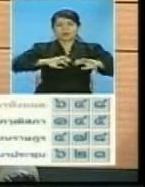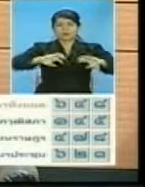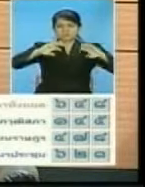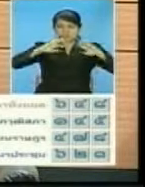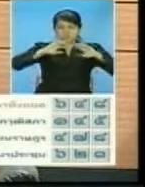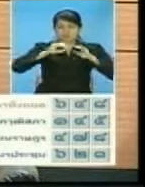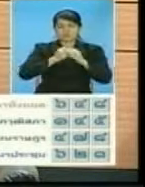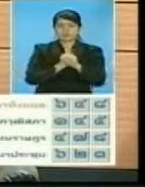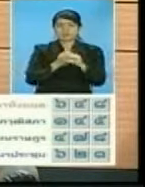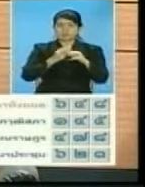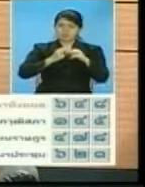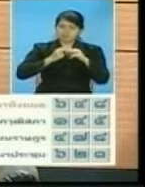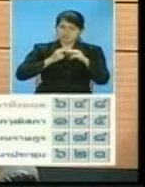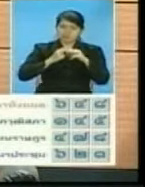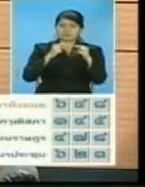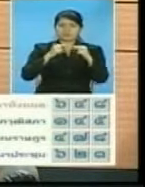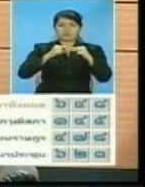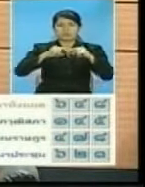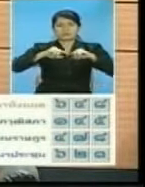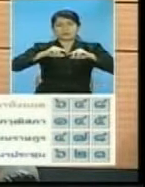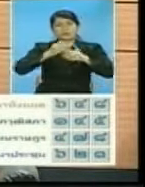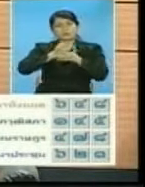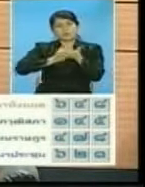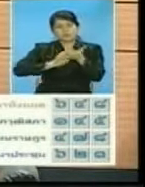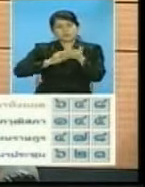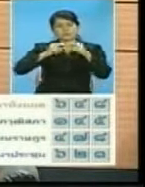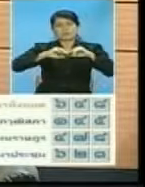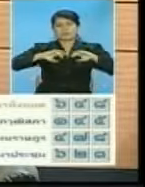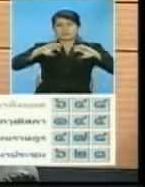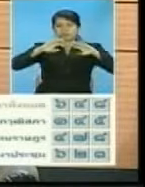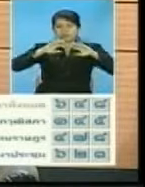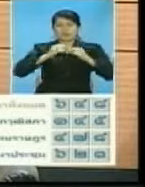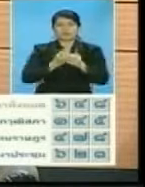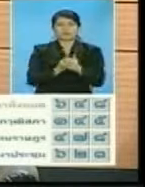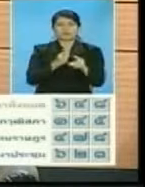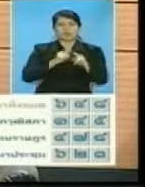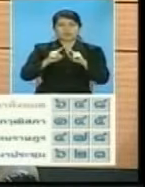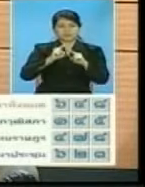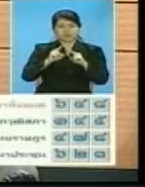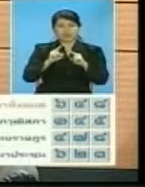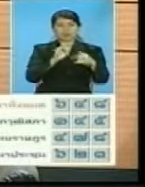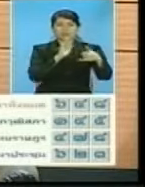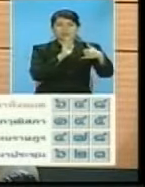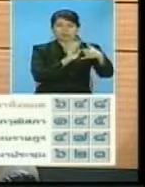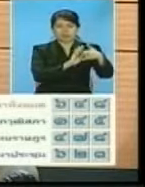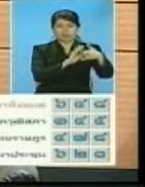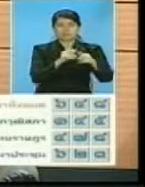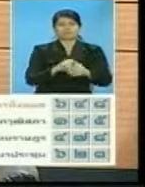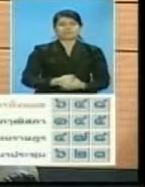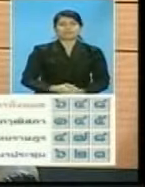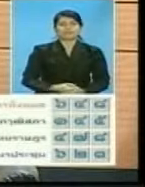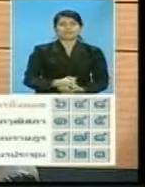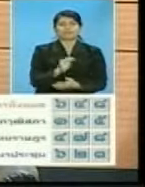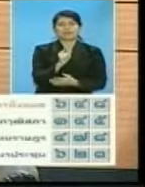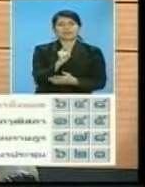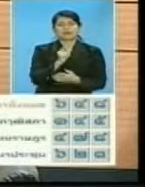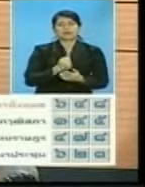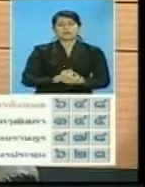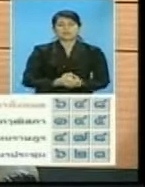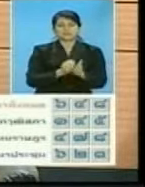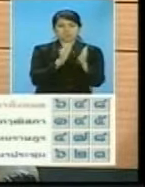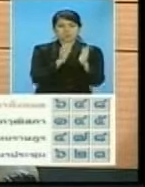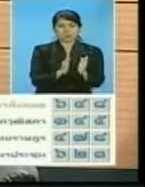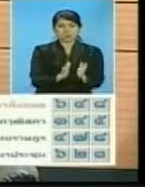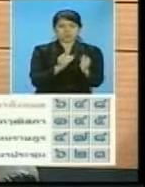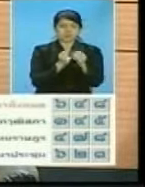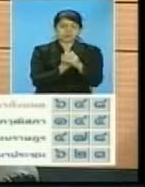หรือรัฐวิสาหกิจหรือเป็นเจ้าหน้าที่ของรัฐอันนี้ก็ต้องห้ามเพราะฉะนั้นท านผู้ฟัง